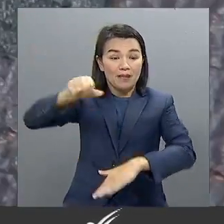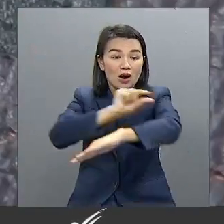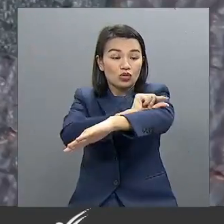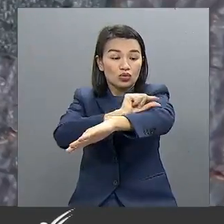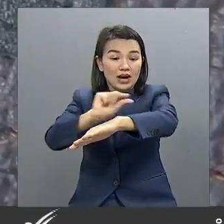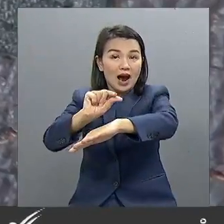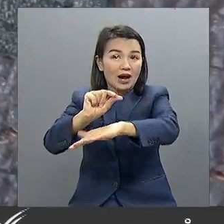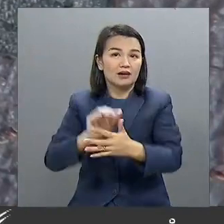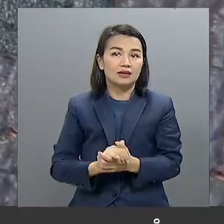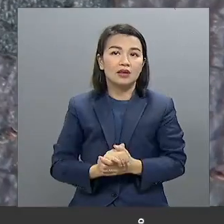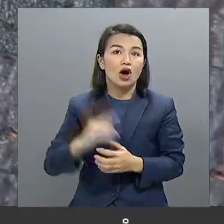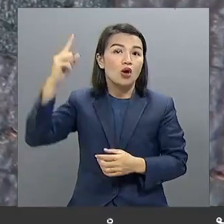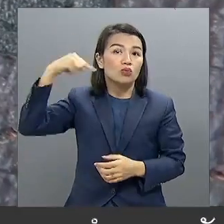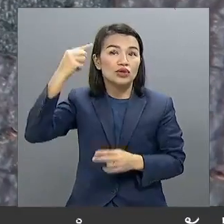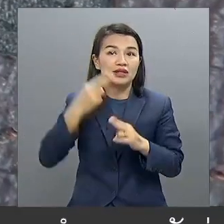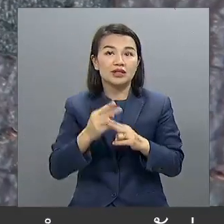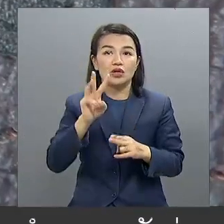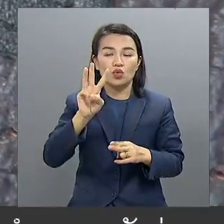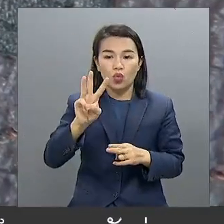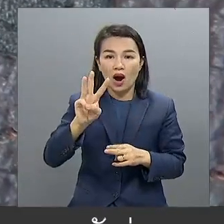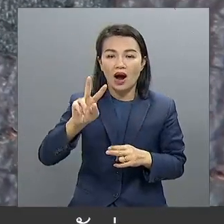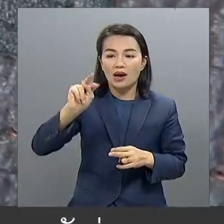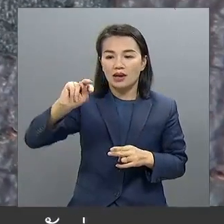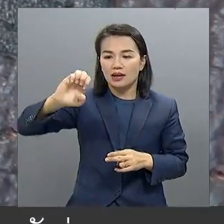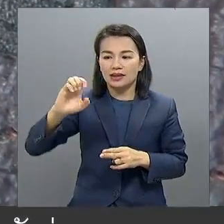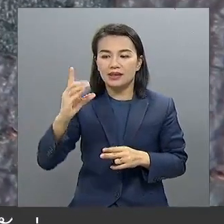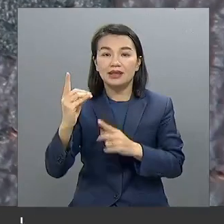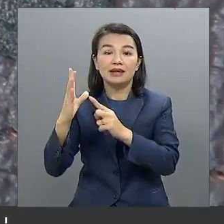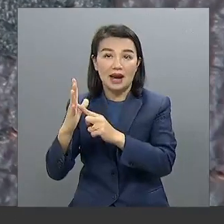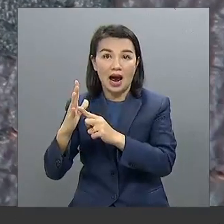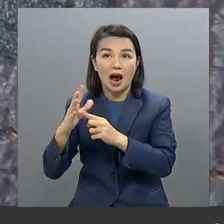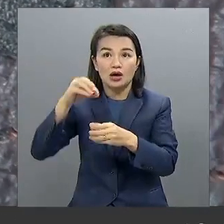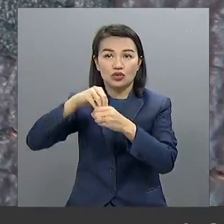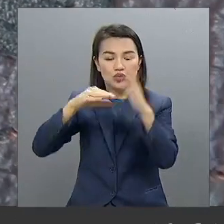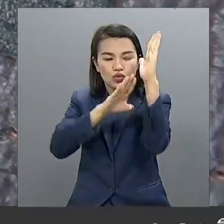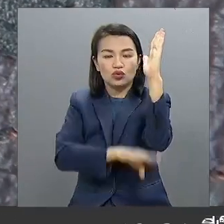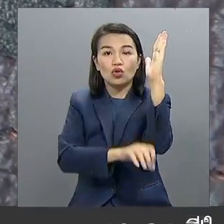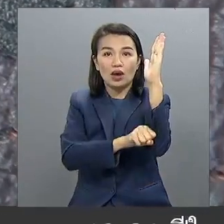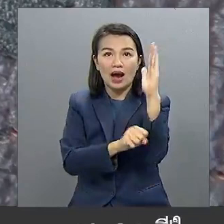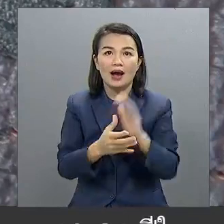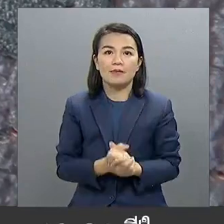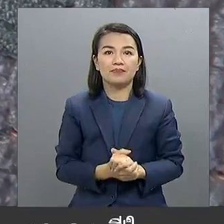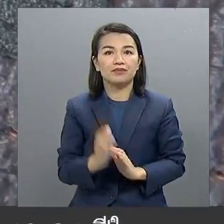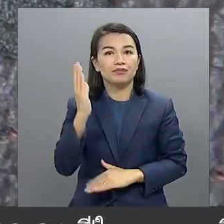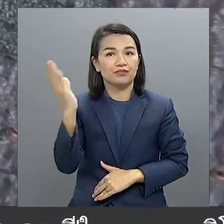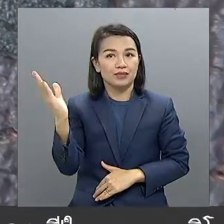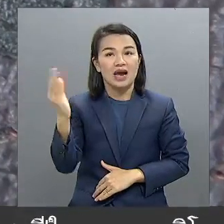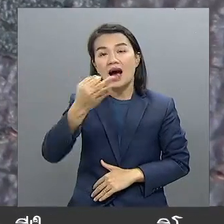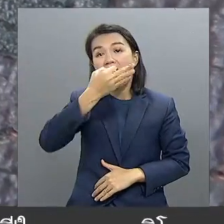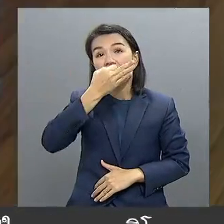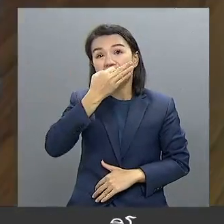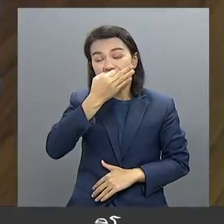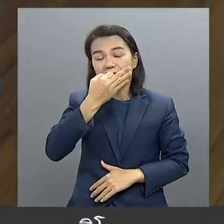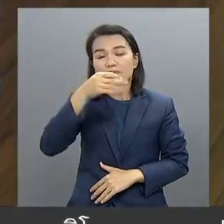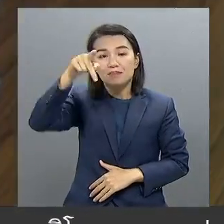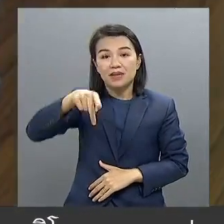หน cureรารณ demecter STEVEN which breakfastais paletteคุวนิดาทำอาชีเสริมเกี่ยวกับการเย็บเคื่อง